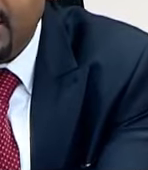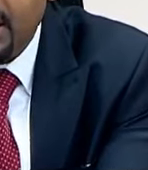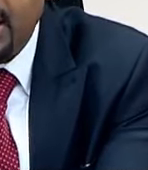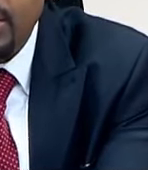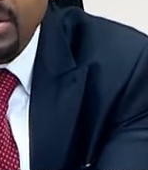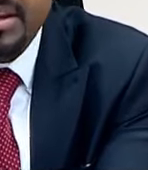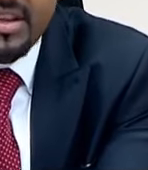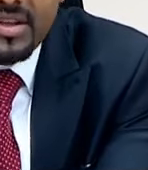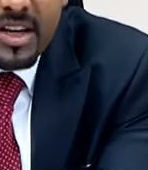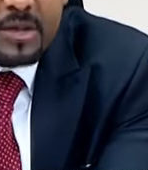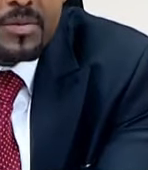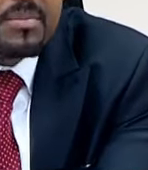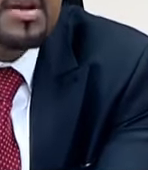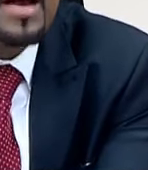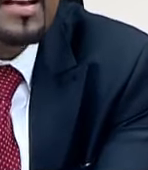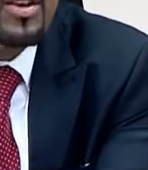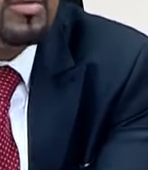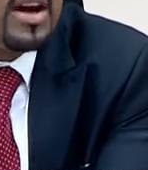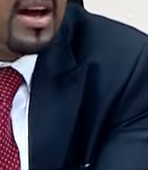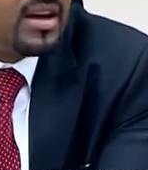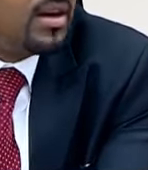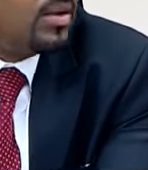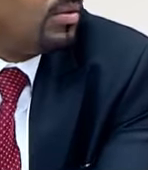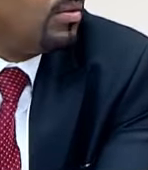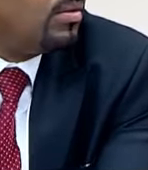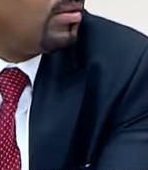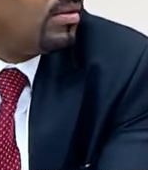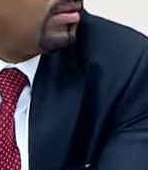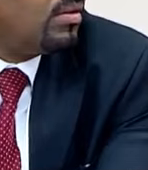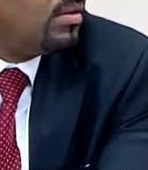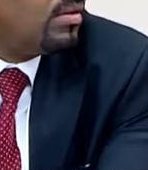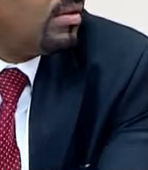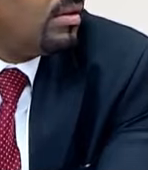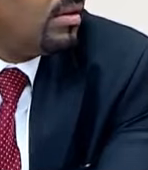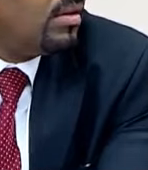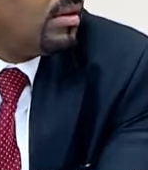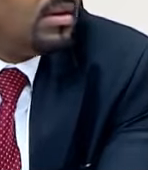ስድስት ሰዓት ሰባት ሰዓት ከሌሊቱ የመረጠን ህዝብ ምን አድርገን ነው የምናገለግለው?